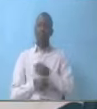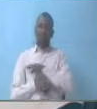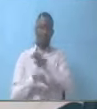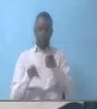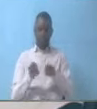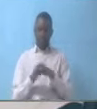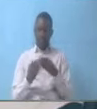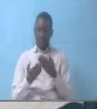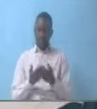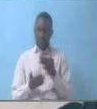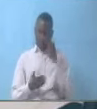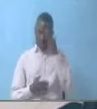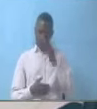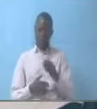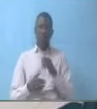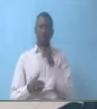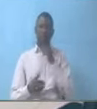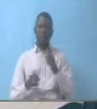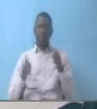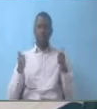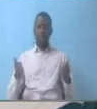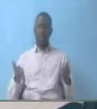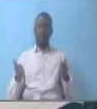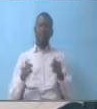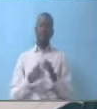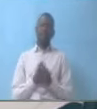بليز يو تشيرمان